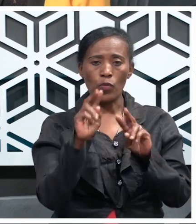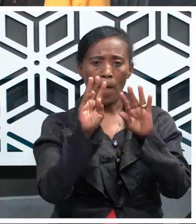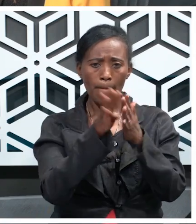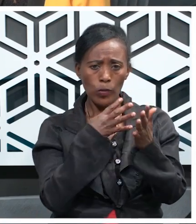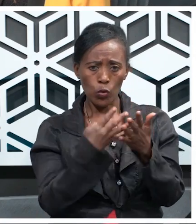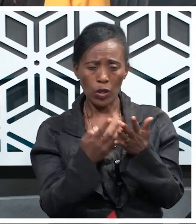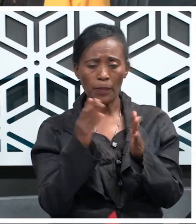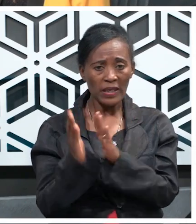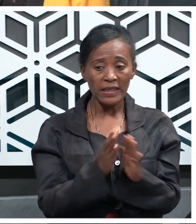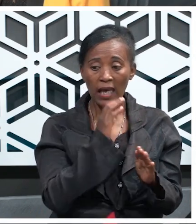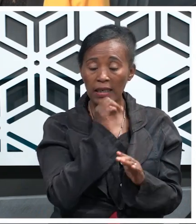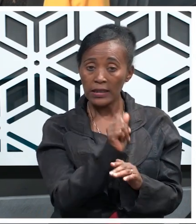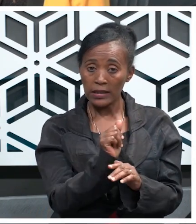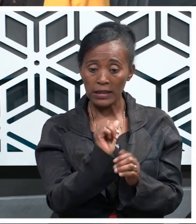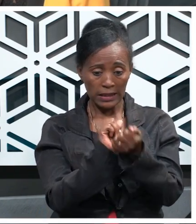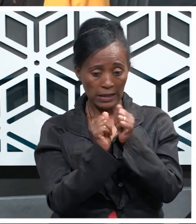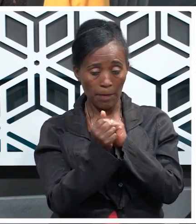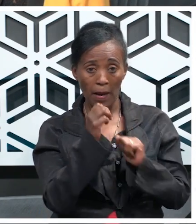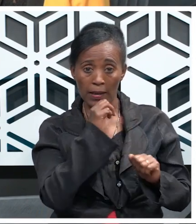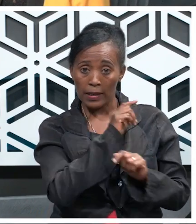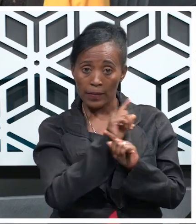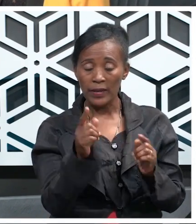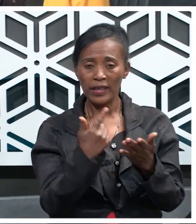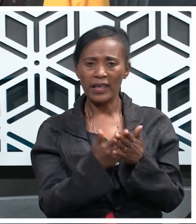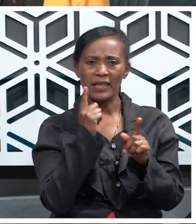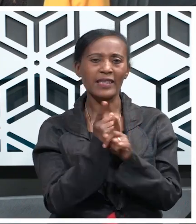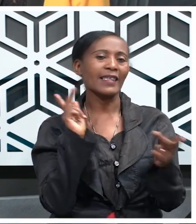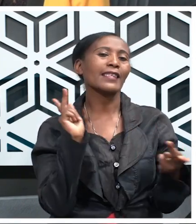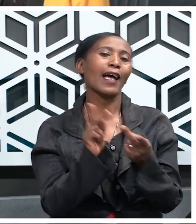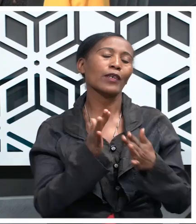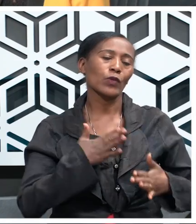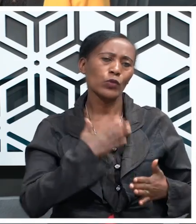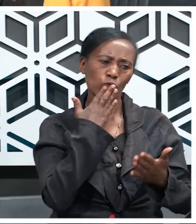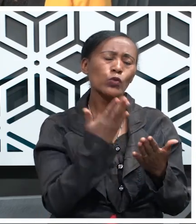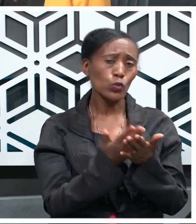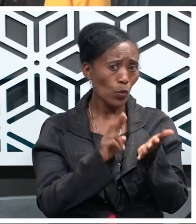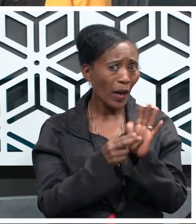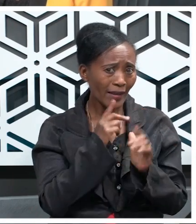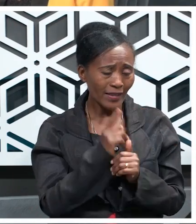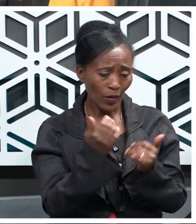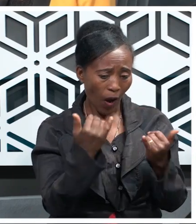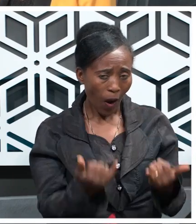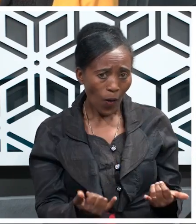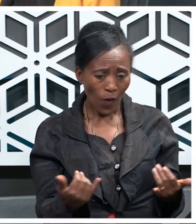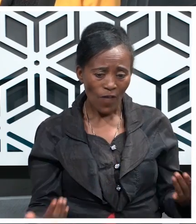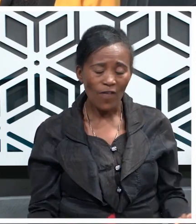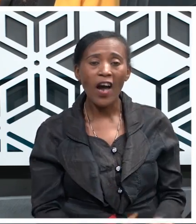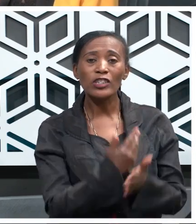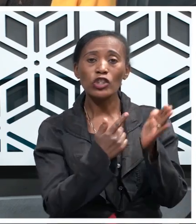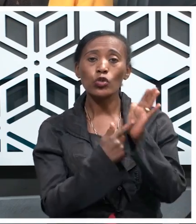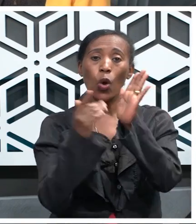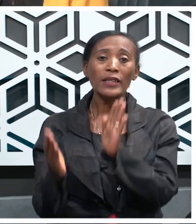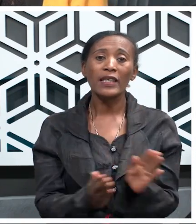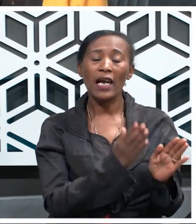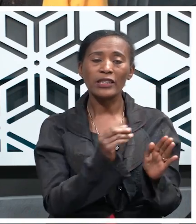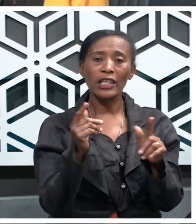ይዞኝ ነበር። ይሄን ፕሮግራም ሳላዘጋጅ እንት ማለት የለብኝም እልህ ይዞኝ ነበር። ግን ተሳክቶልኛል። እልህ ጥሩ ነው ማለት ነው። እንደውም አሁን